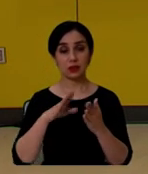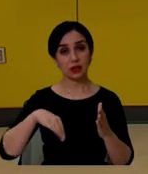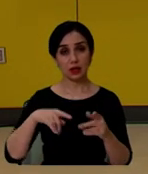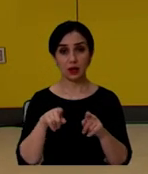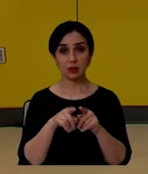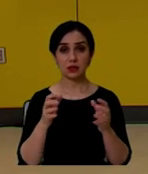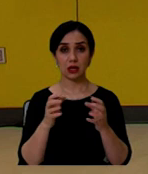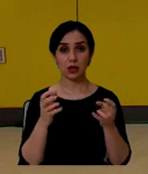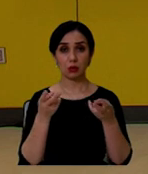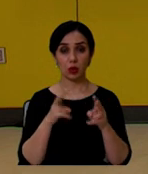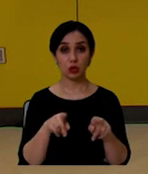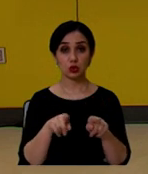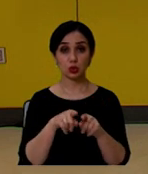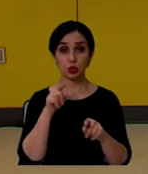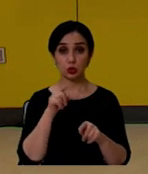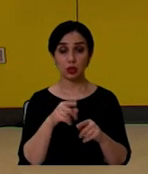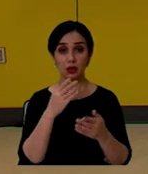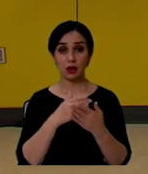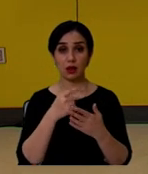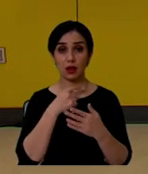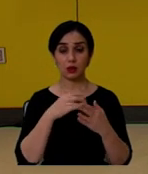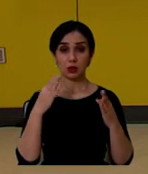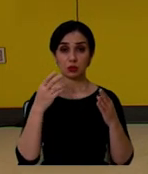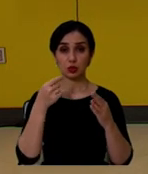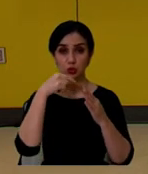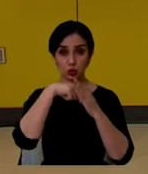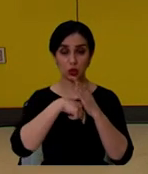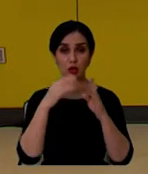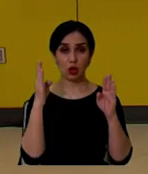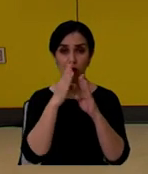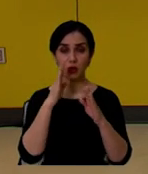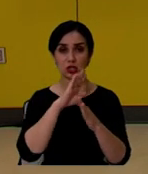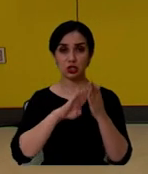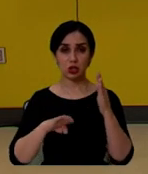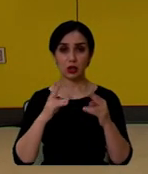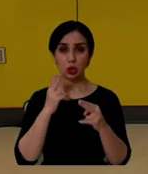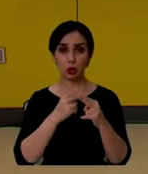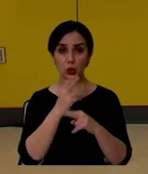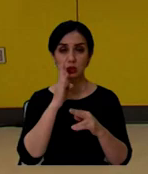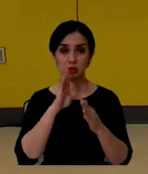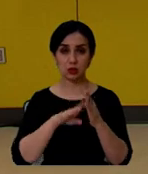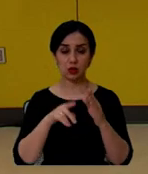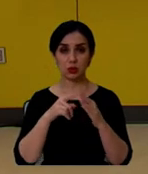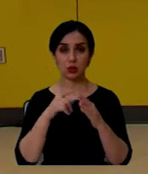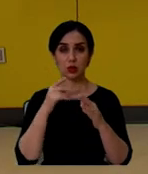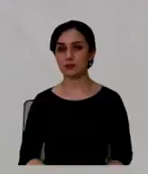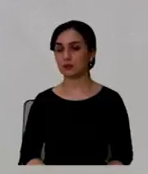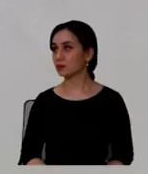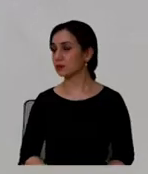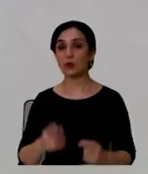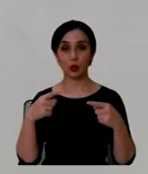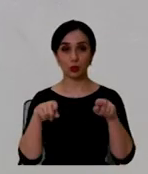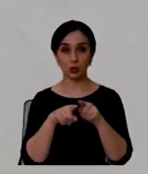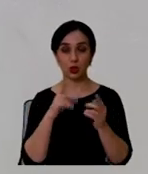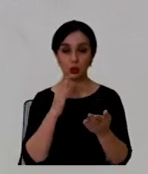qoladi. Shuning uchun xalqumga tushgan havo hech qanday to'siqsiz suzgich pufagiga o'tadi.